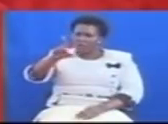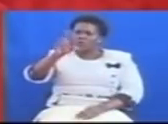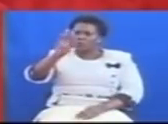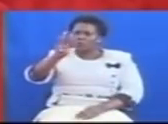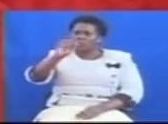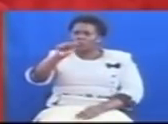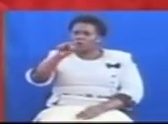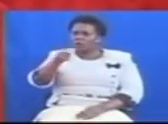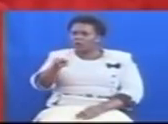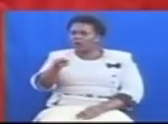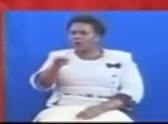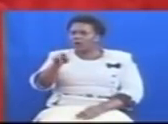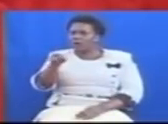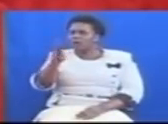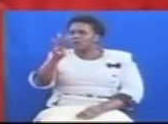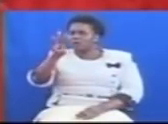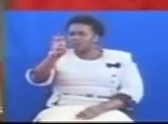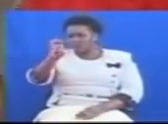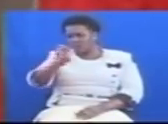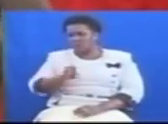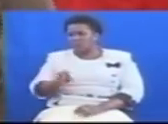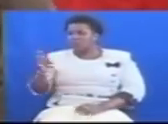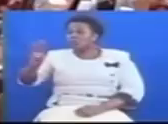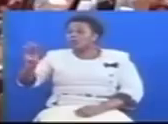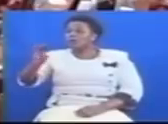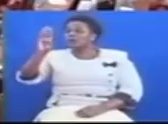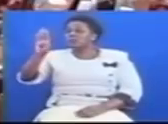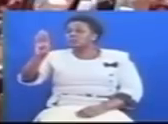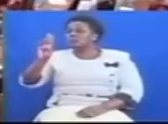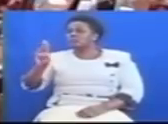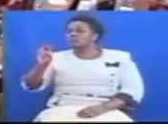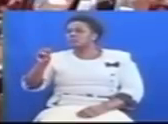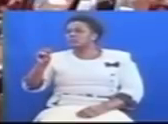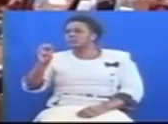maelekezo ya waziri yaende kwa TARURA vile vile.